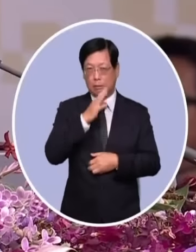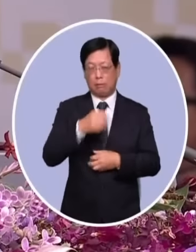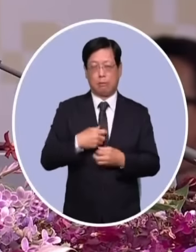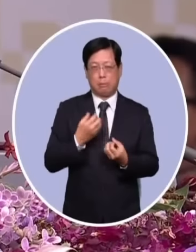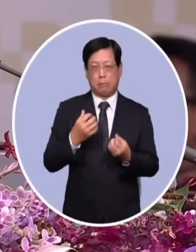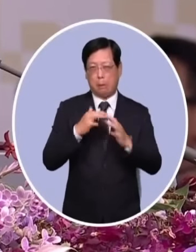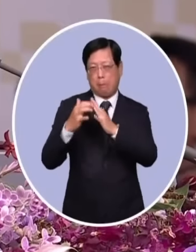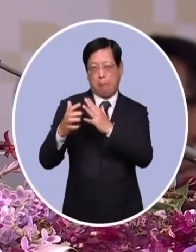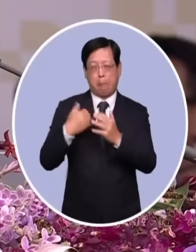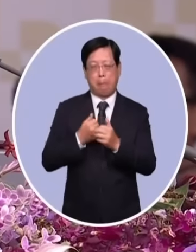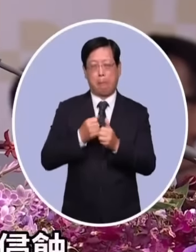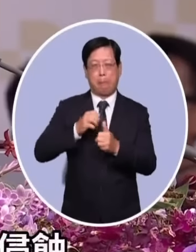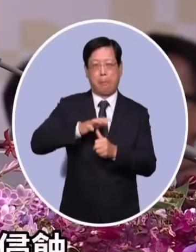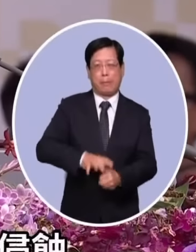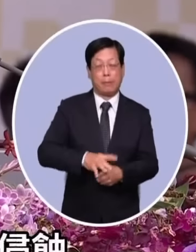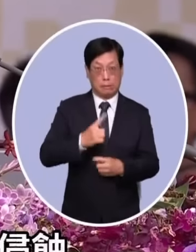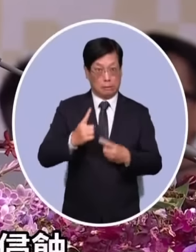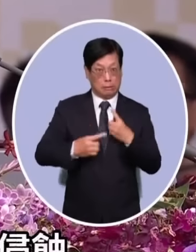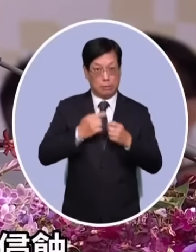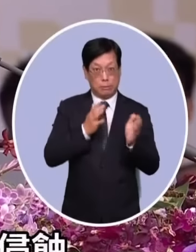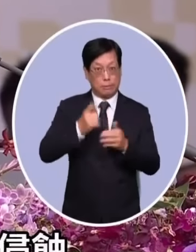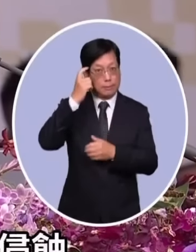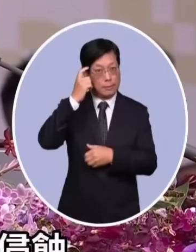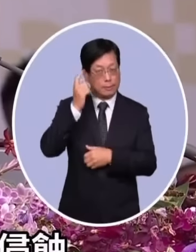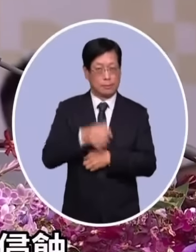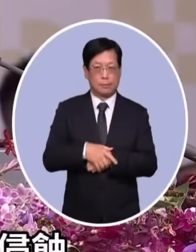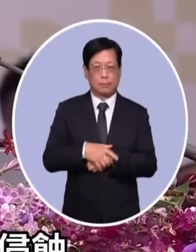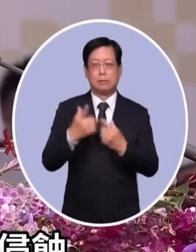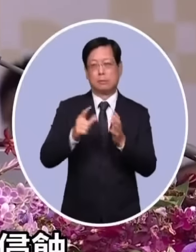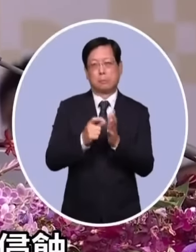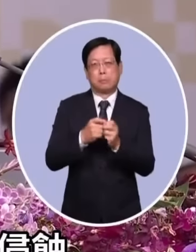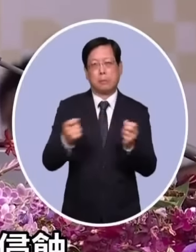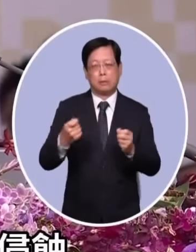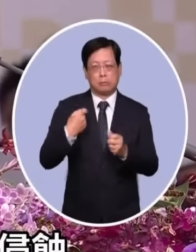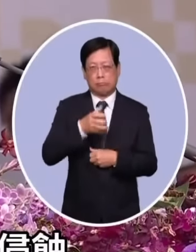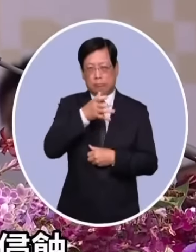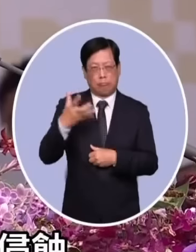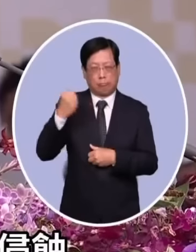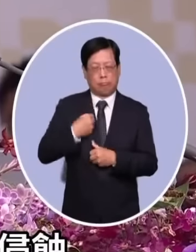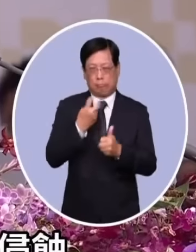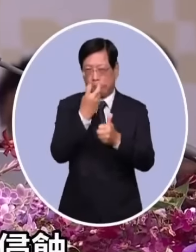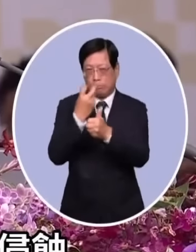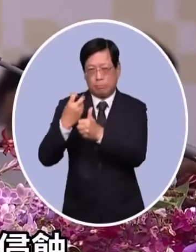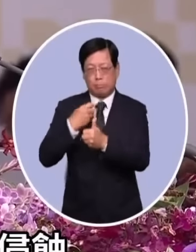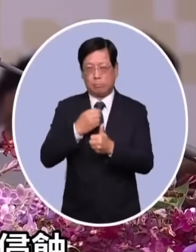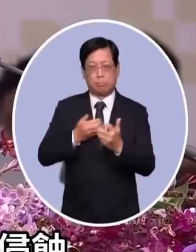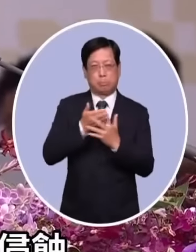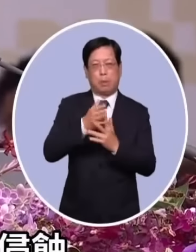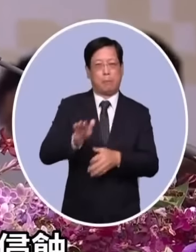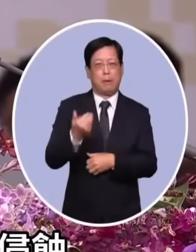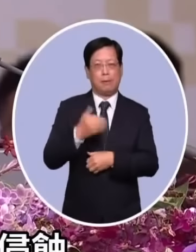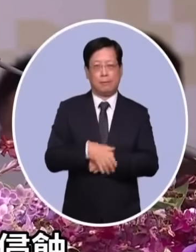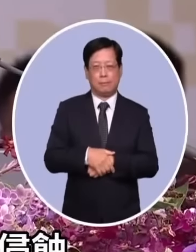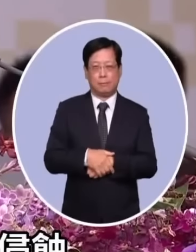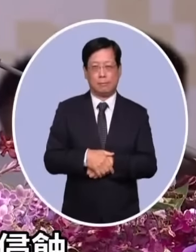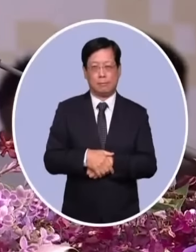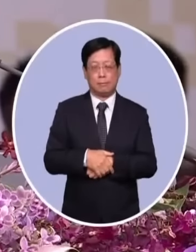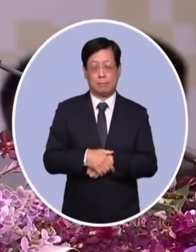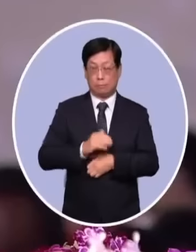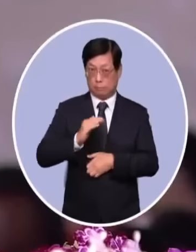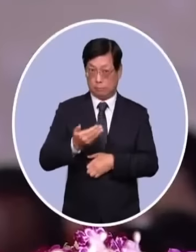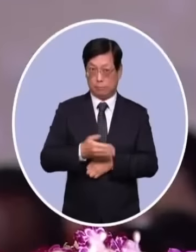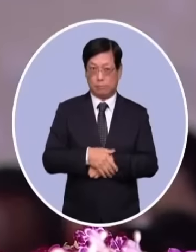噬，自由的理想常年在威权统治中被侵蚀。但